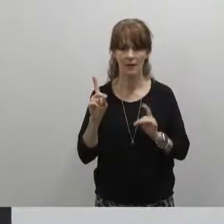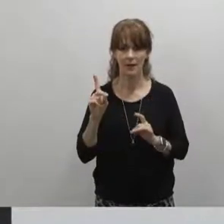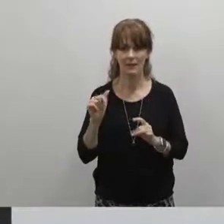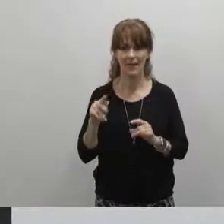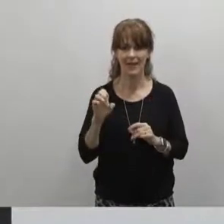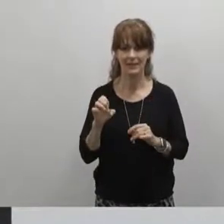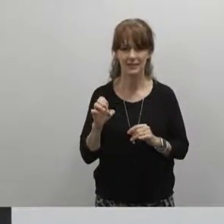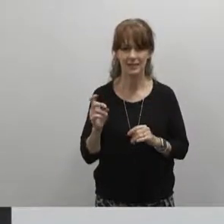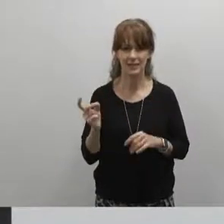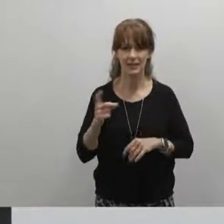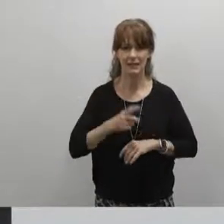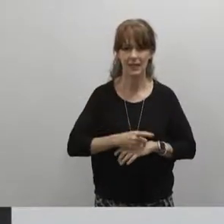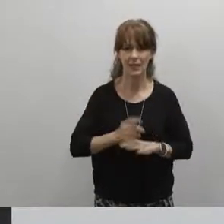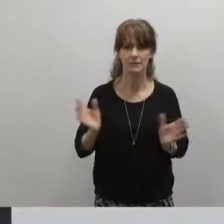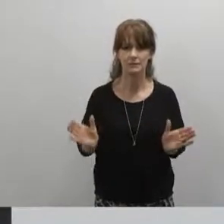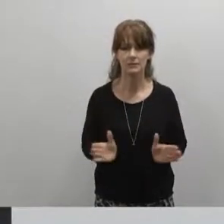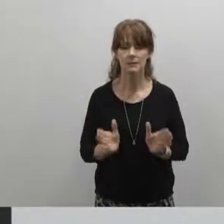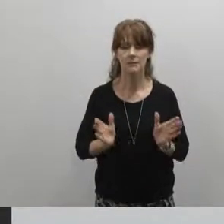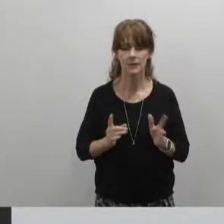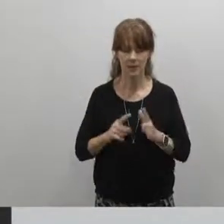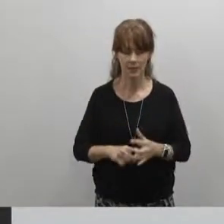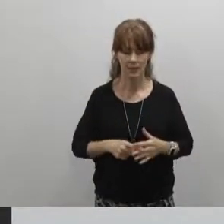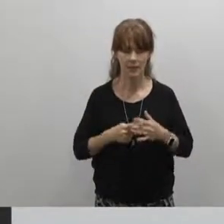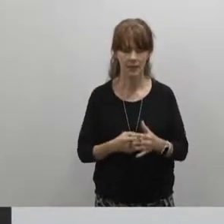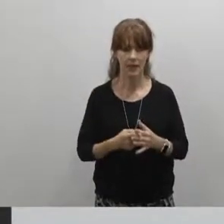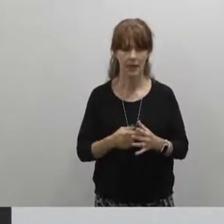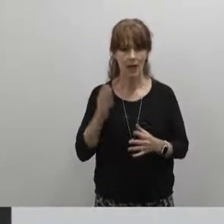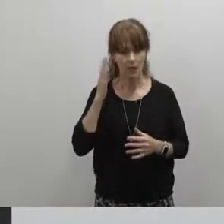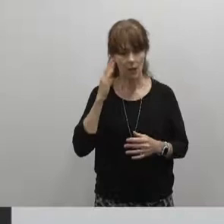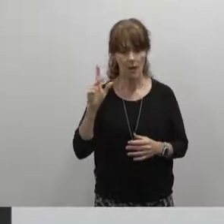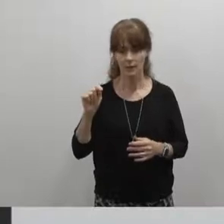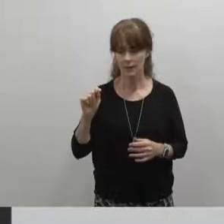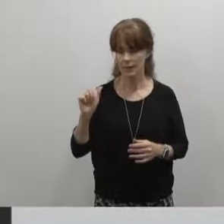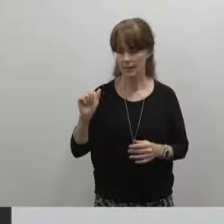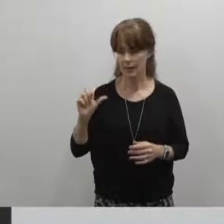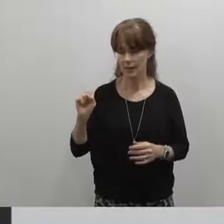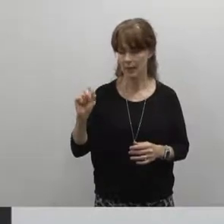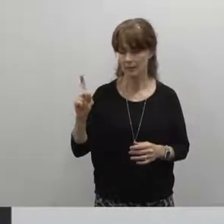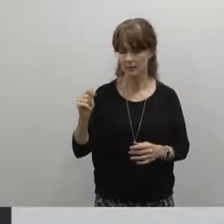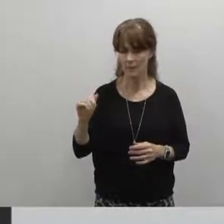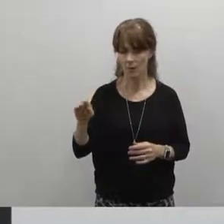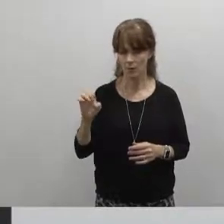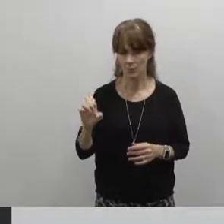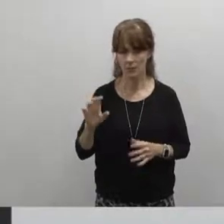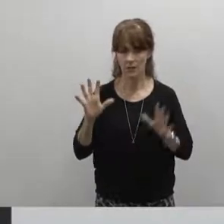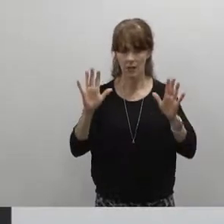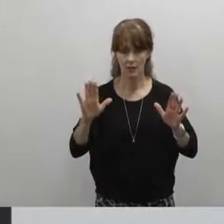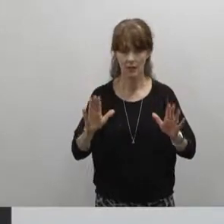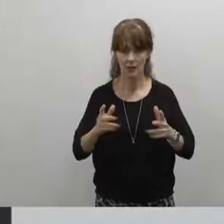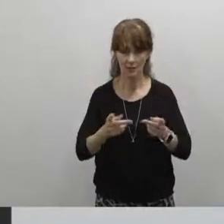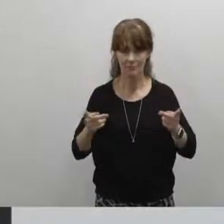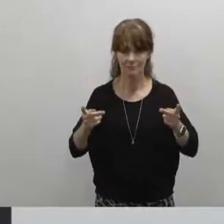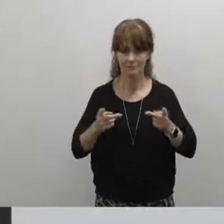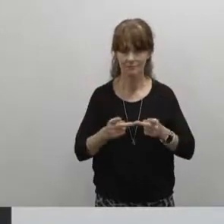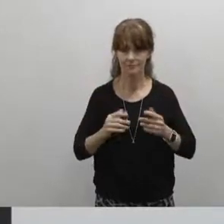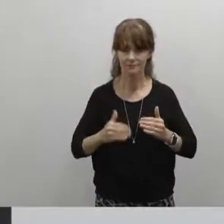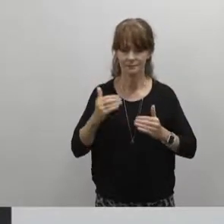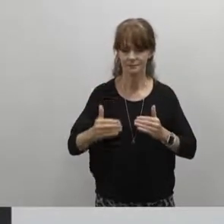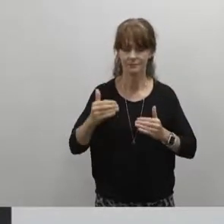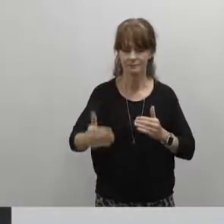គាត់ ថា អ្វី ដែល គាត់ ប្រឹងប្រែង ធ្វើ មក នោះ គឺ ថា វា អត់ ទាន់ មាន ការ បង្ហាញ ថ្ងៃ ខែ ច្បាស់ លាស់ ថា តើ district នឹង មាន គម្រោង ការ ចង់ ធ្វើ